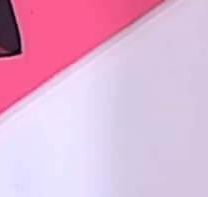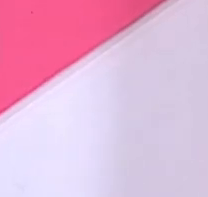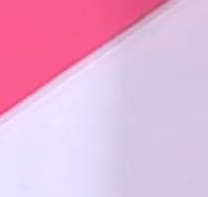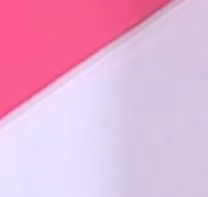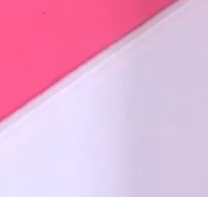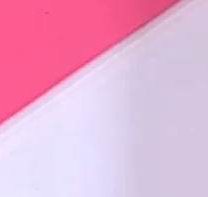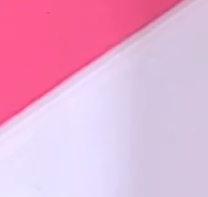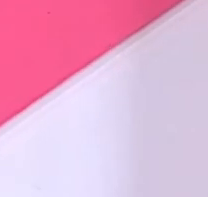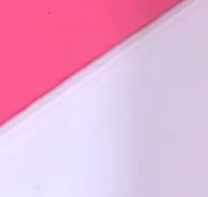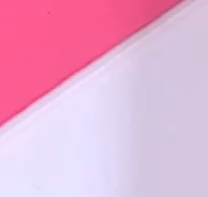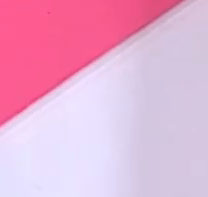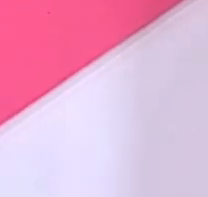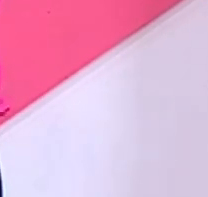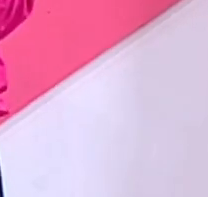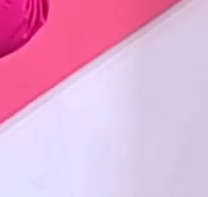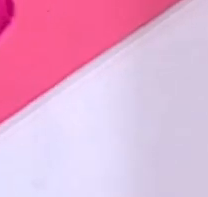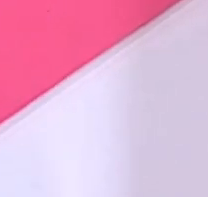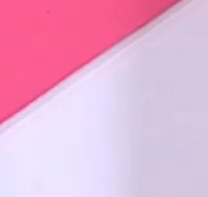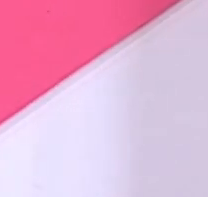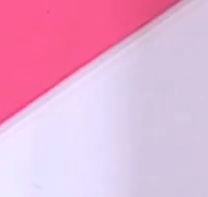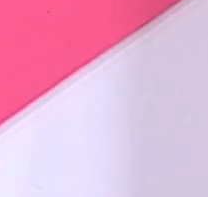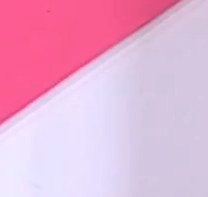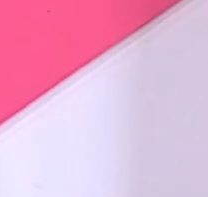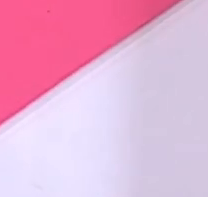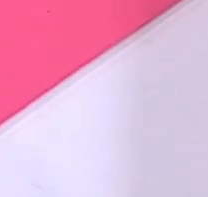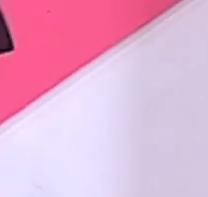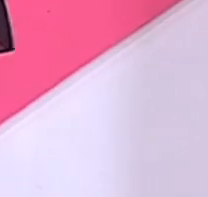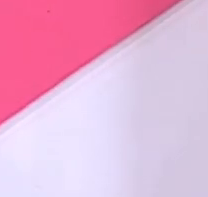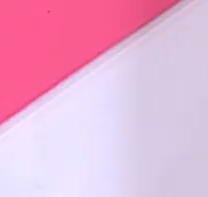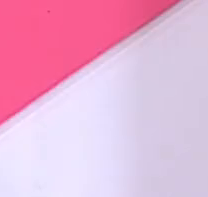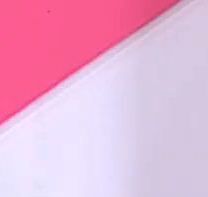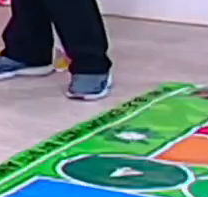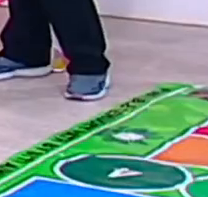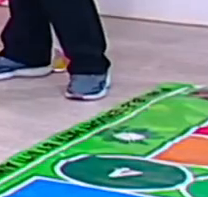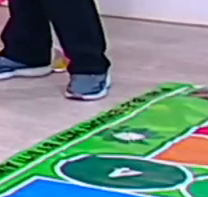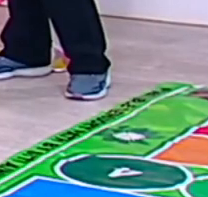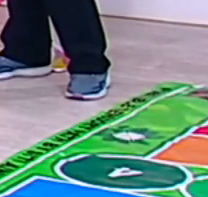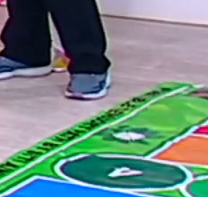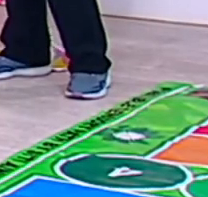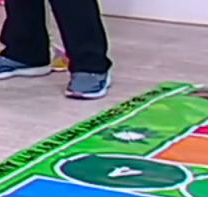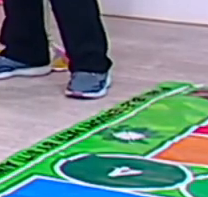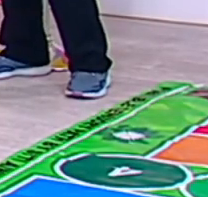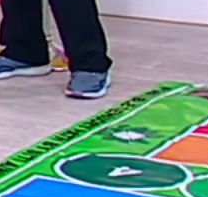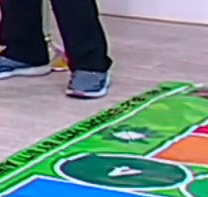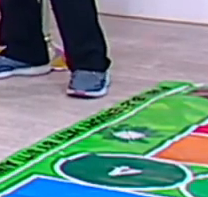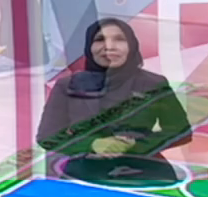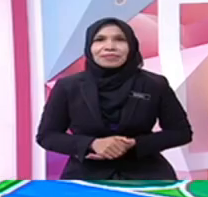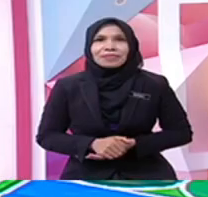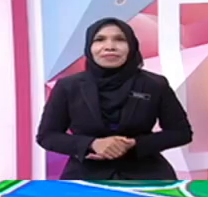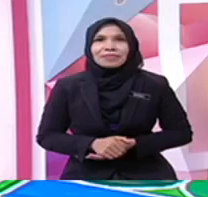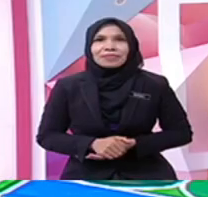dari saya punya jajan kreditnya Oke jago dance Keke juga bukan hanya Aceh Gusti Ayu saja tetapi juga kita punya